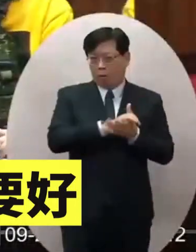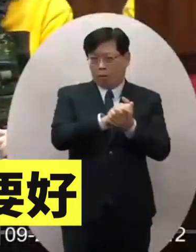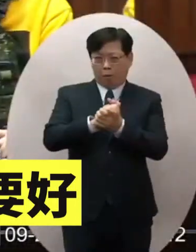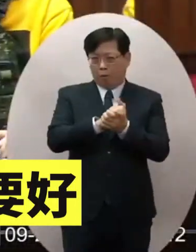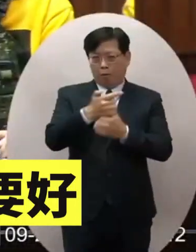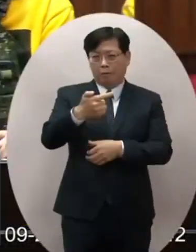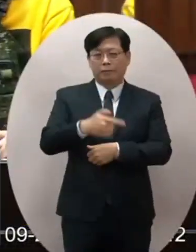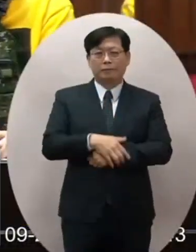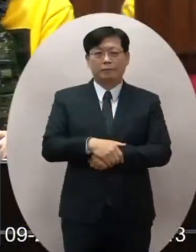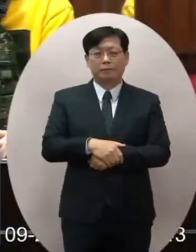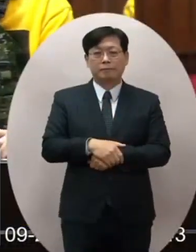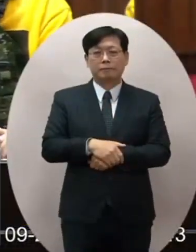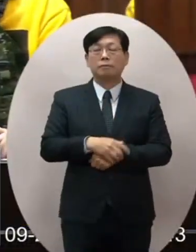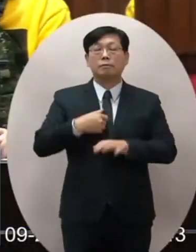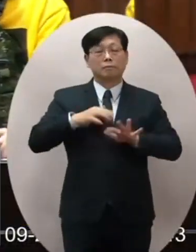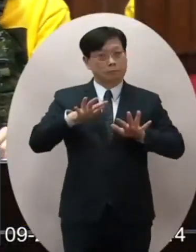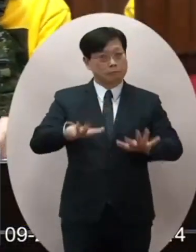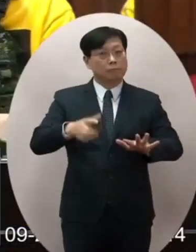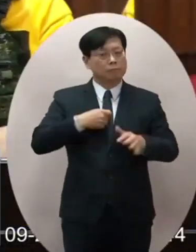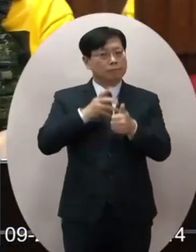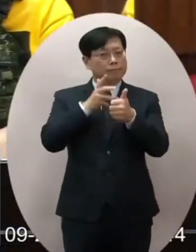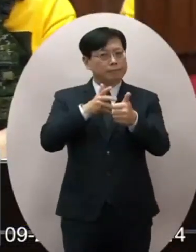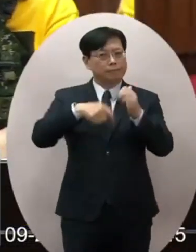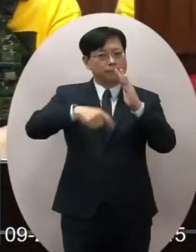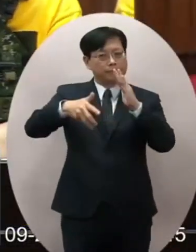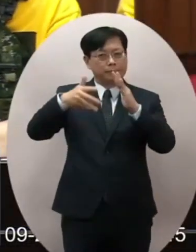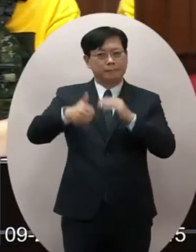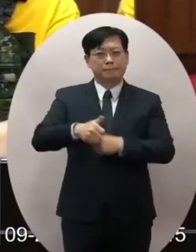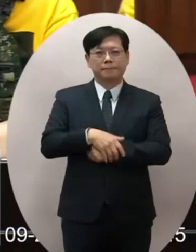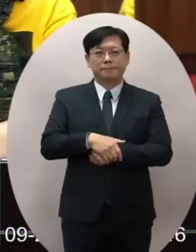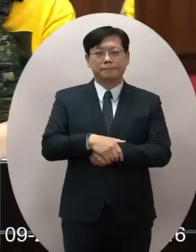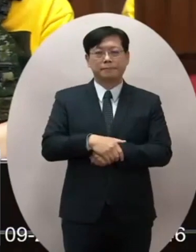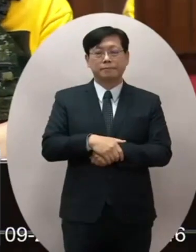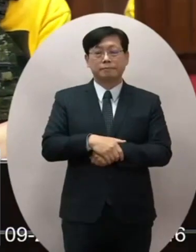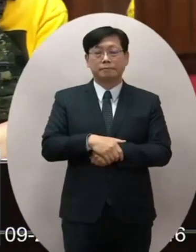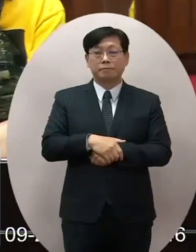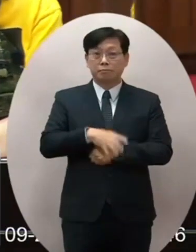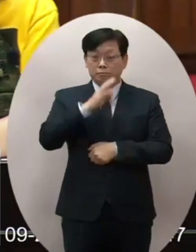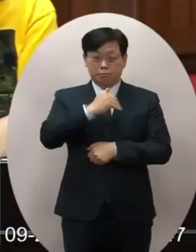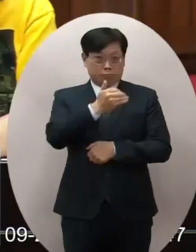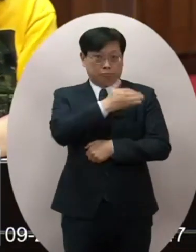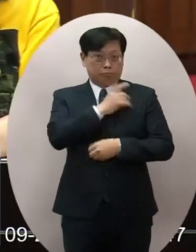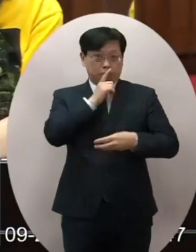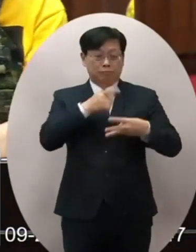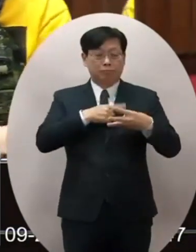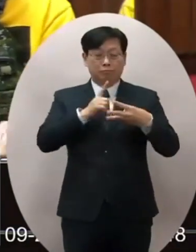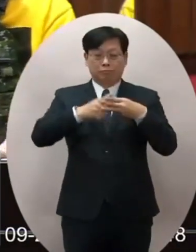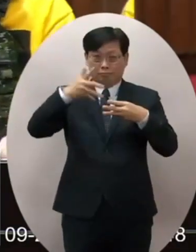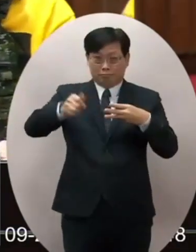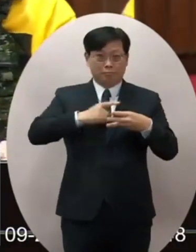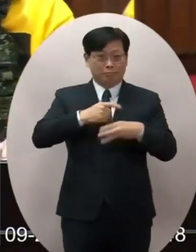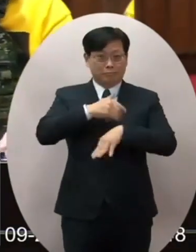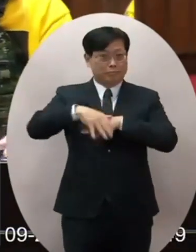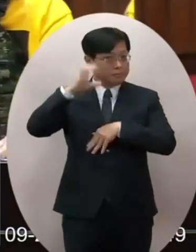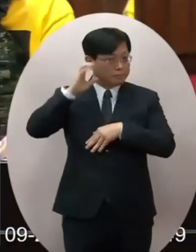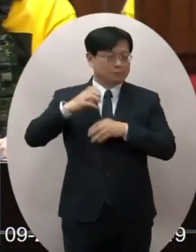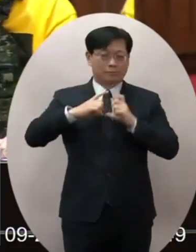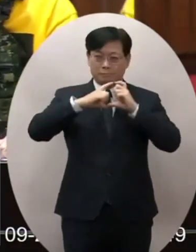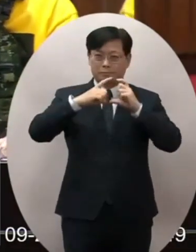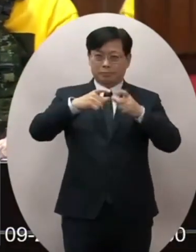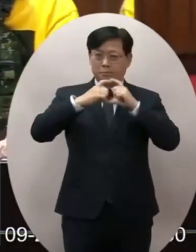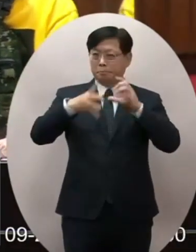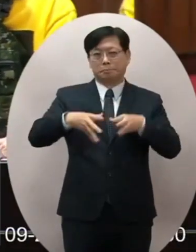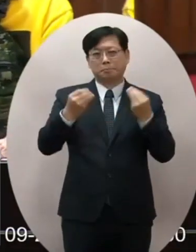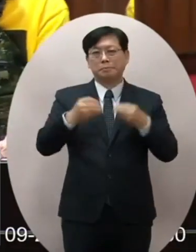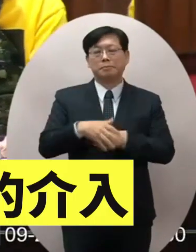常要好。那我今天要请问院长，那陈耀祥主委你旁听就好，你不必回答。